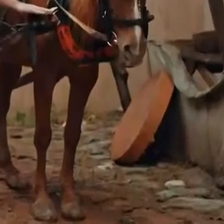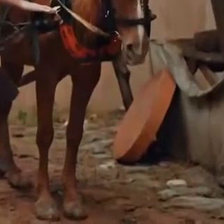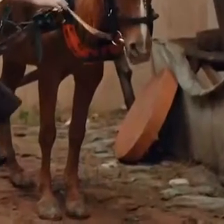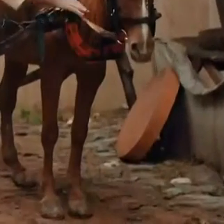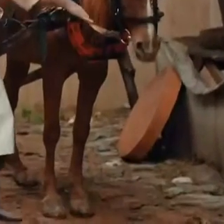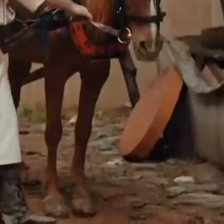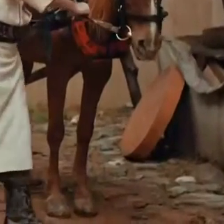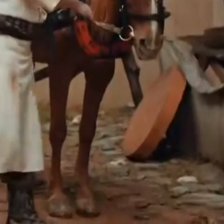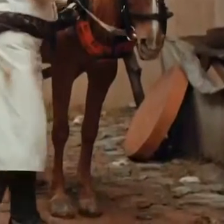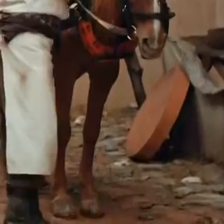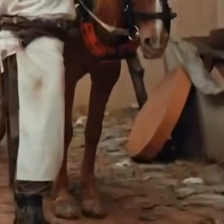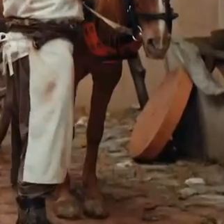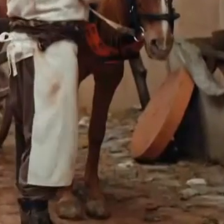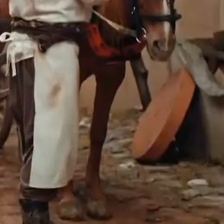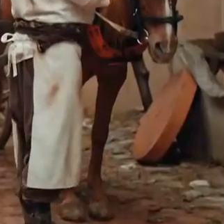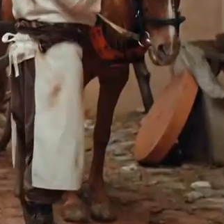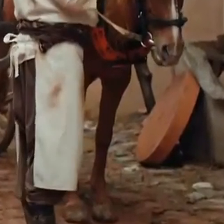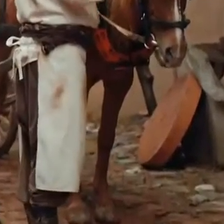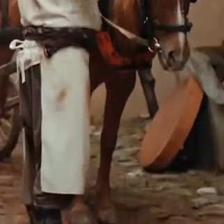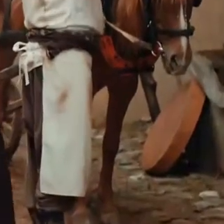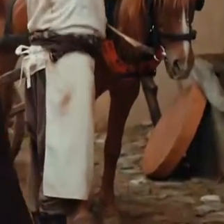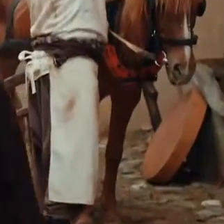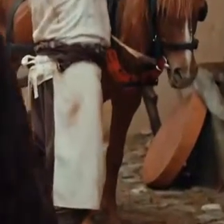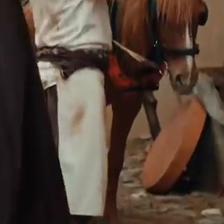yok, pelerin gibi geliyor kapşonsuz.